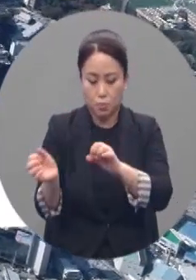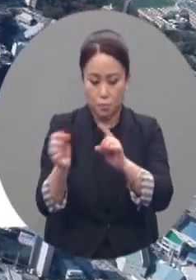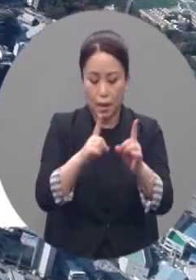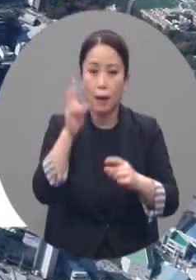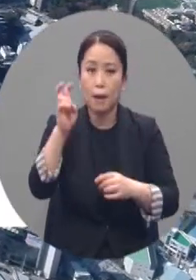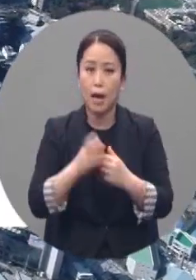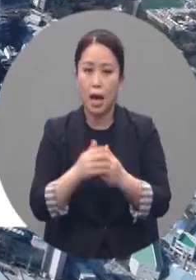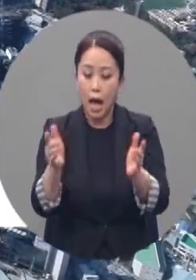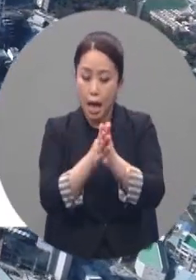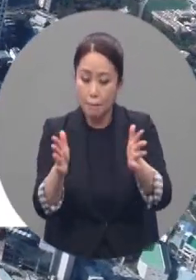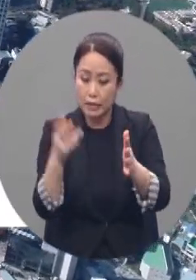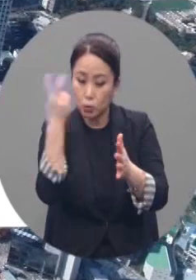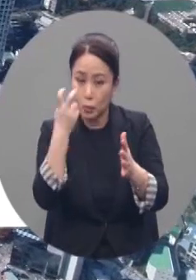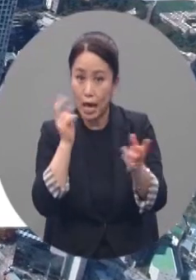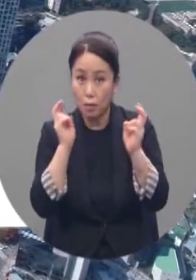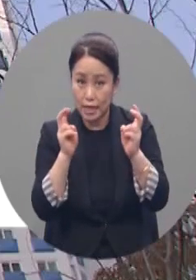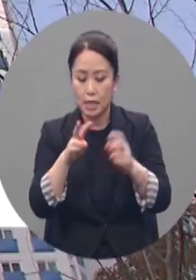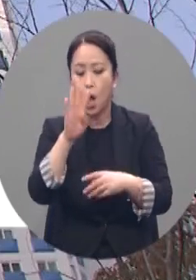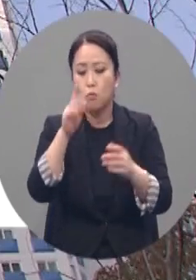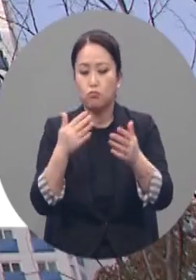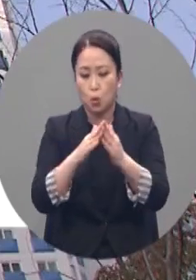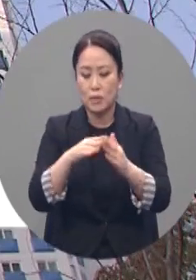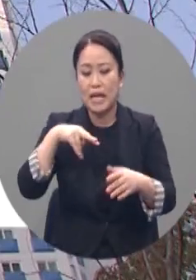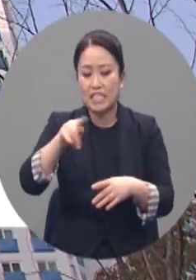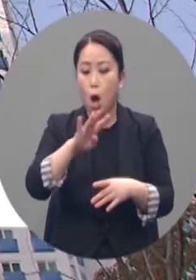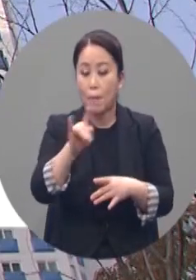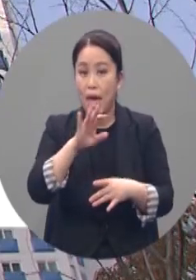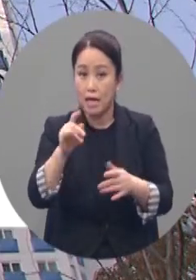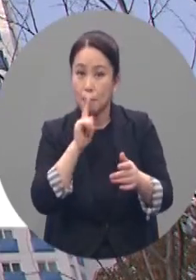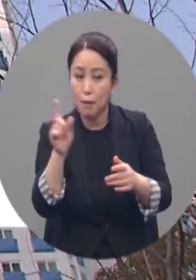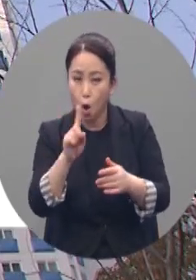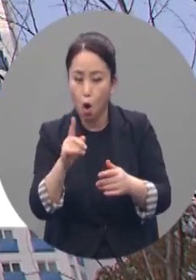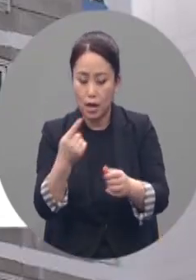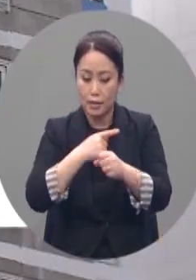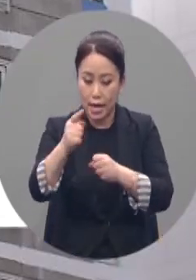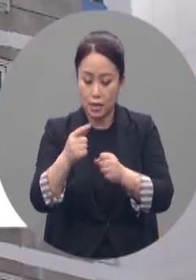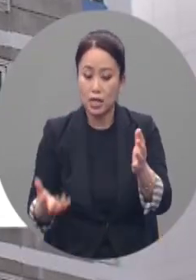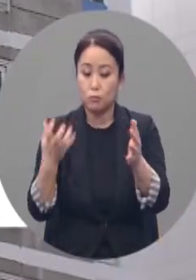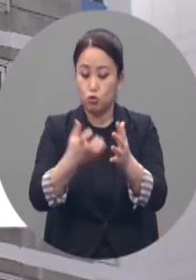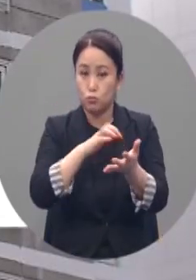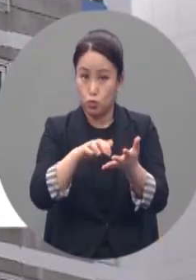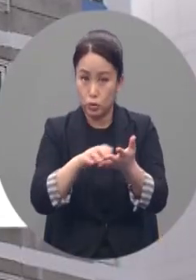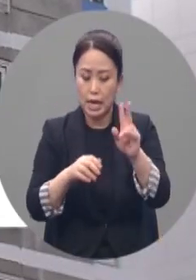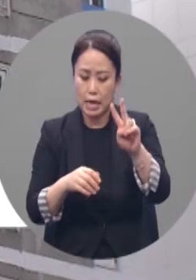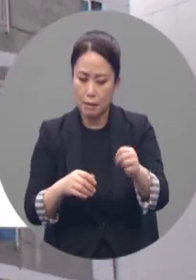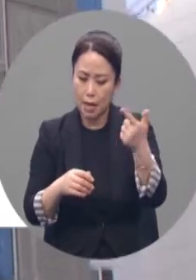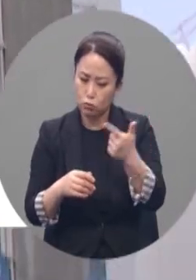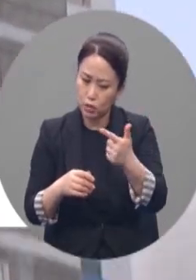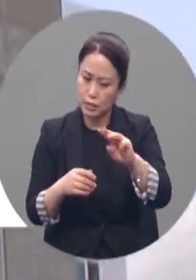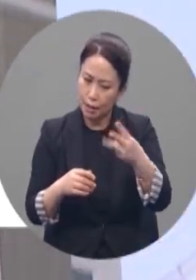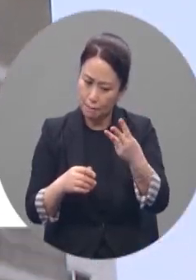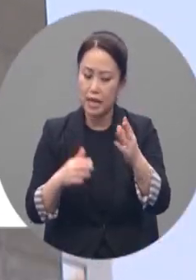아파트 동향조사 업체인 부동산써브에 이에 따르면 내년 부산지역 아파트 입주물량은 2만 6천 3백